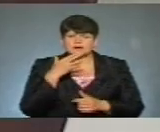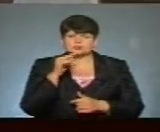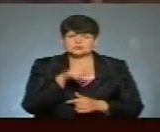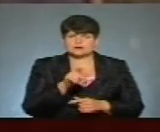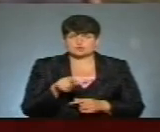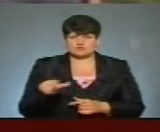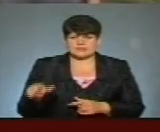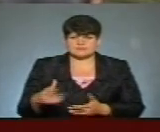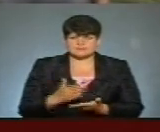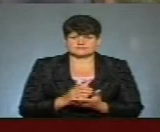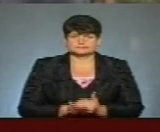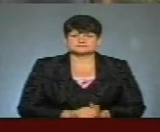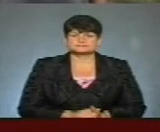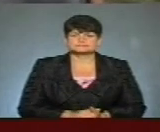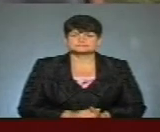людей?